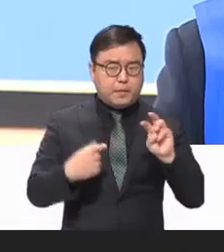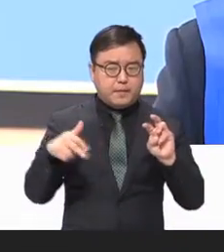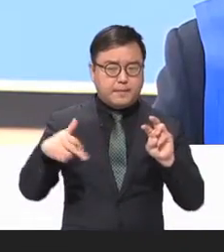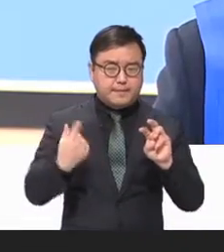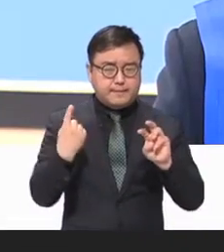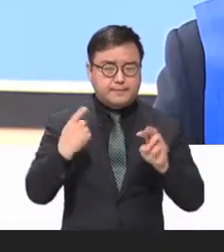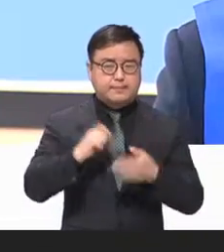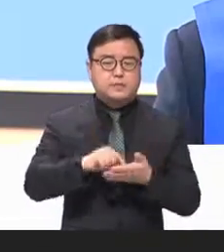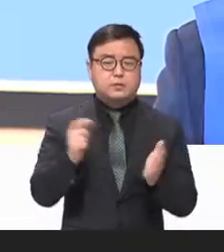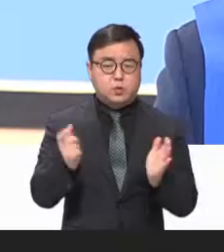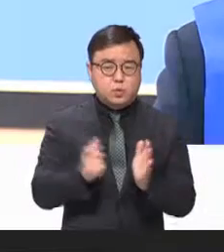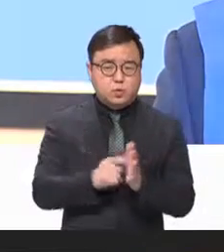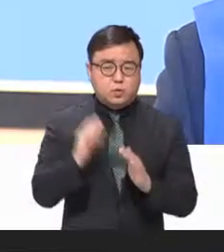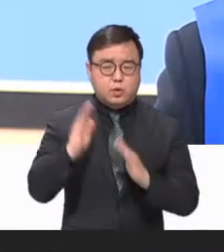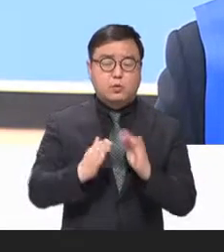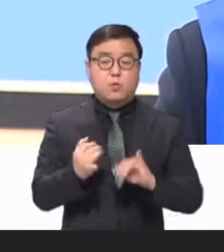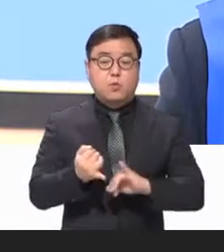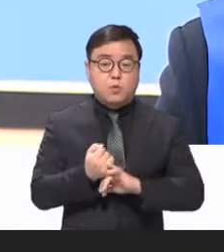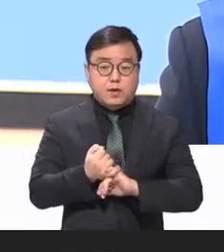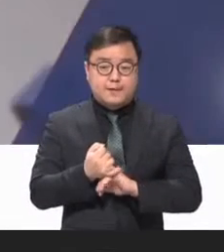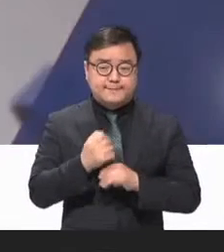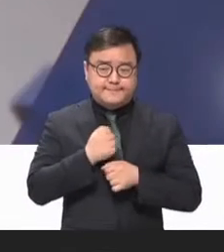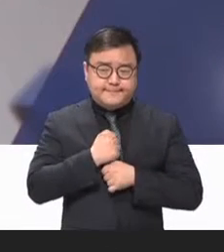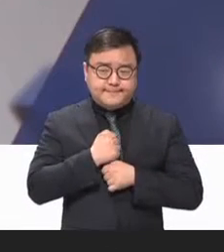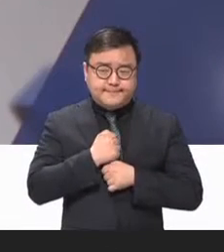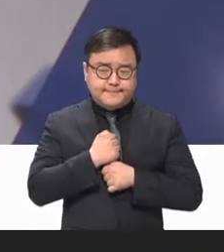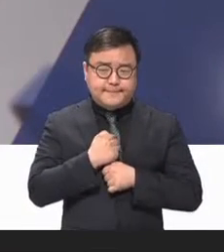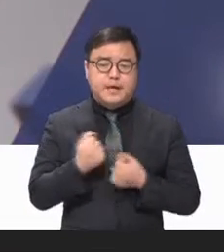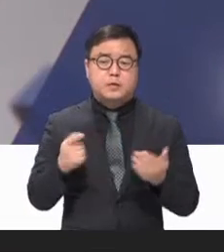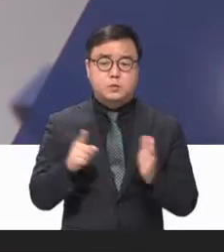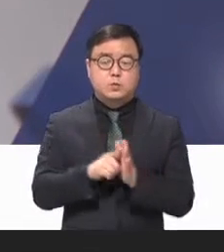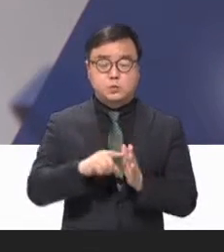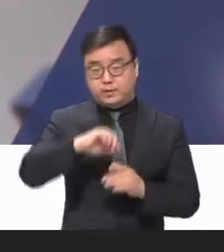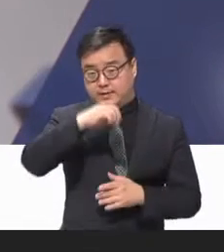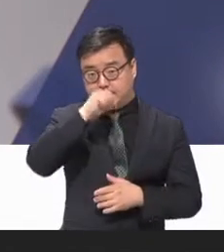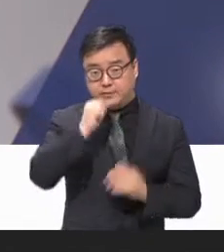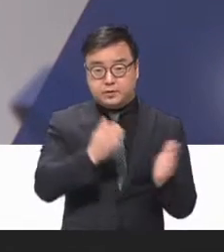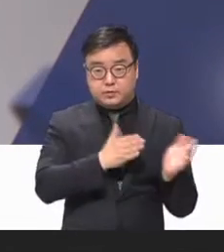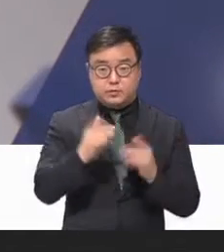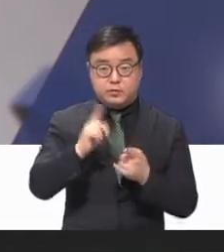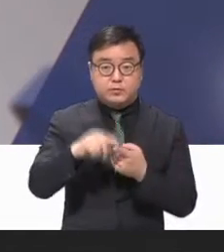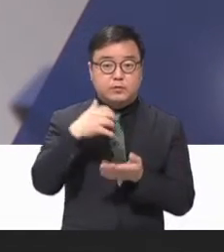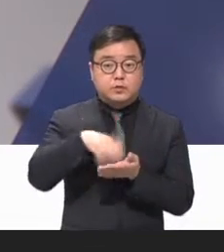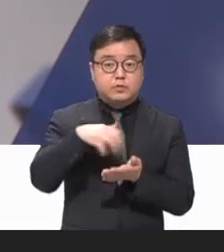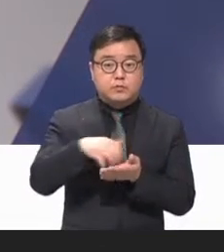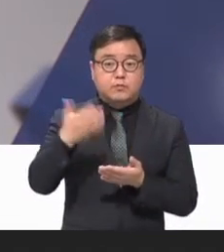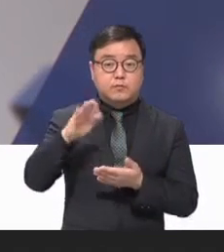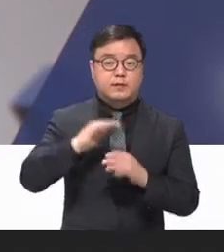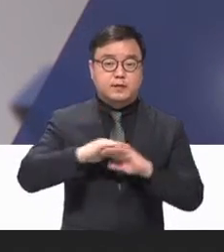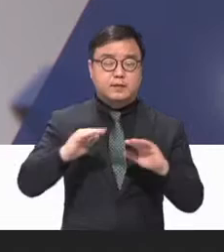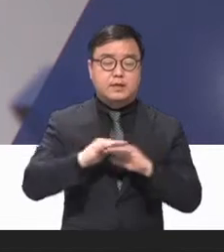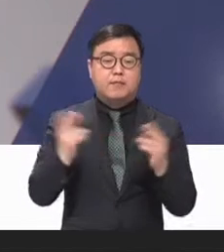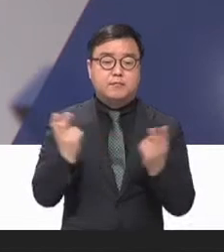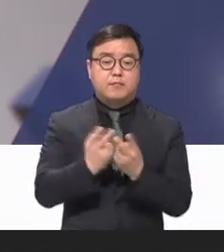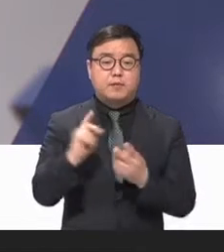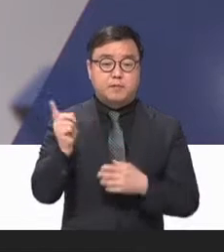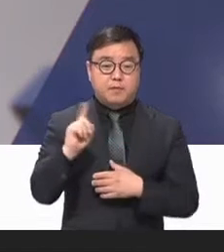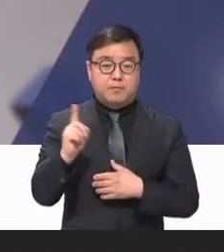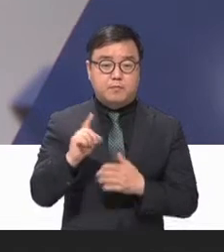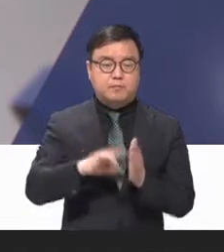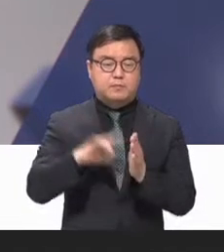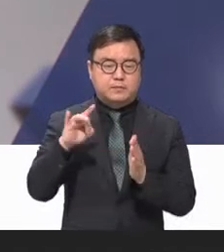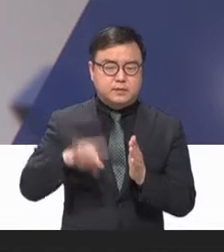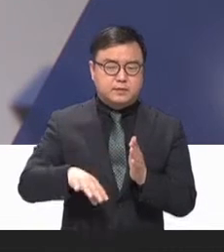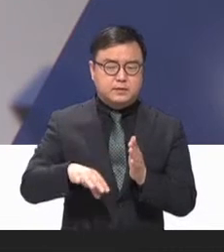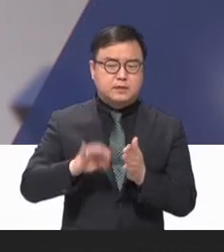이르는 그 공약 이행 재원의 소요를 추계를 했는데 그거와 관련한 대책으로 세출 구제 합리화 그리고